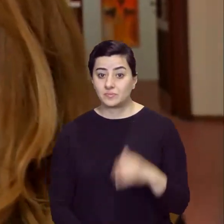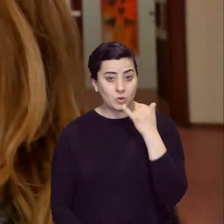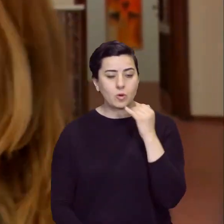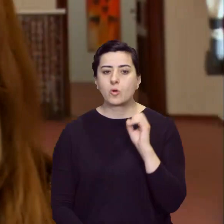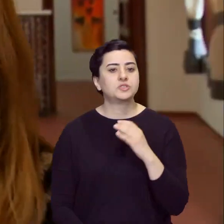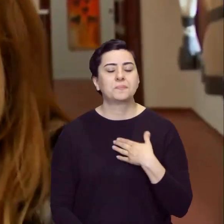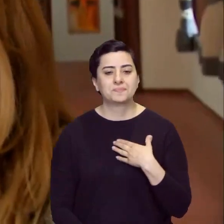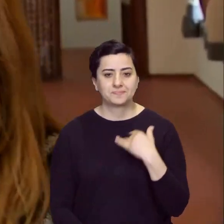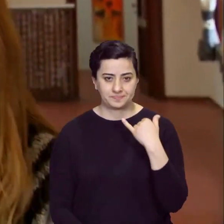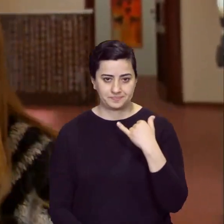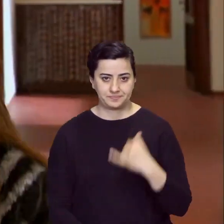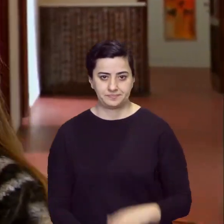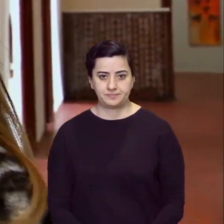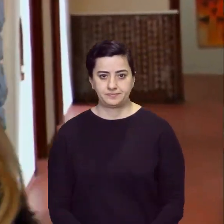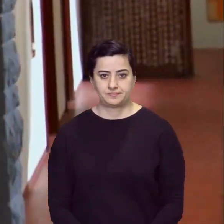Efendim hocam?